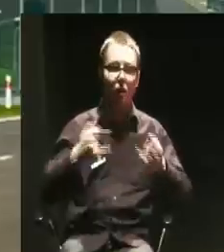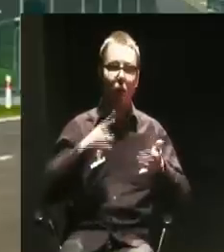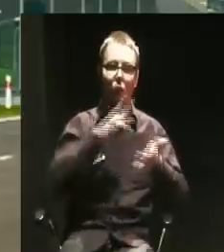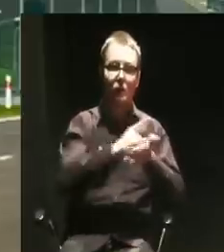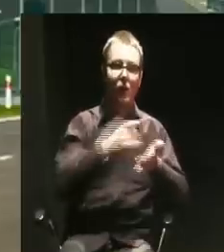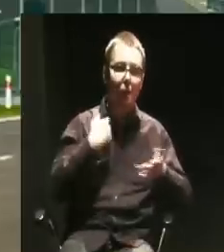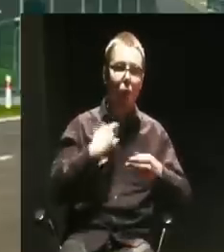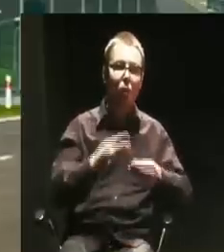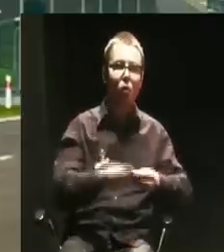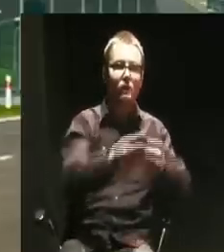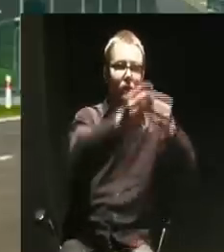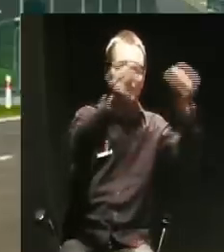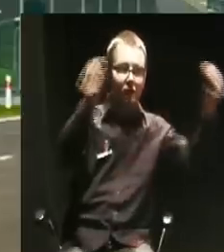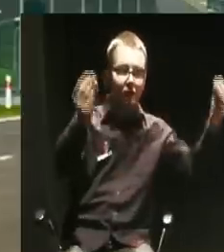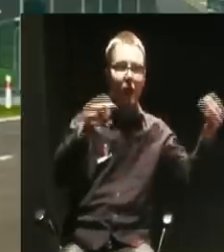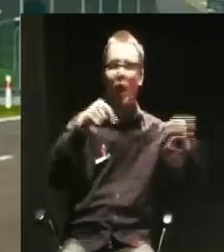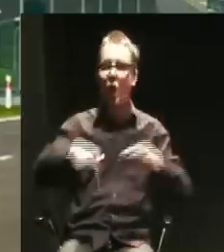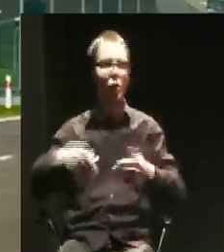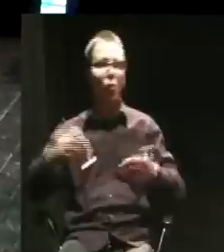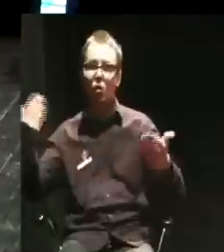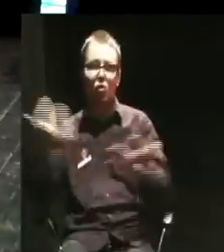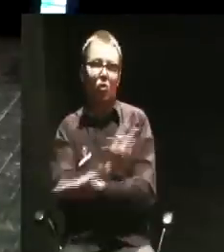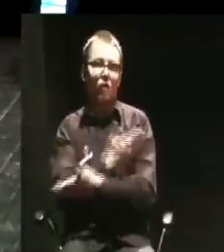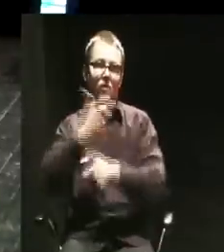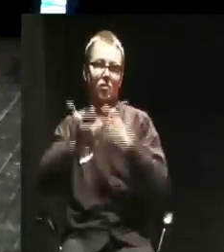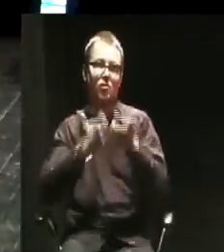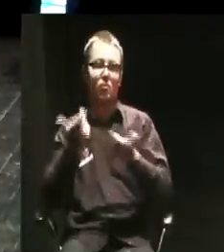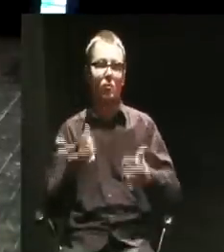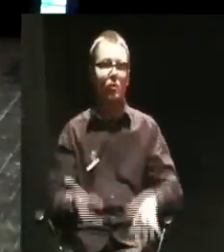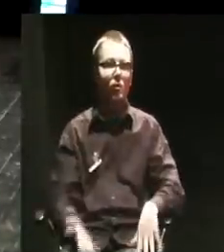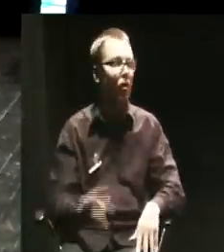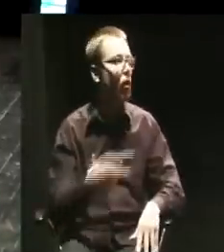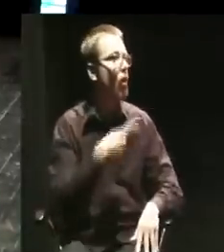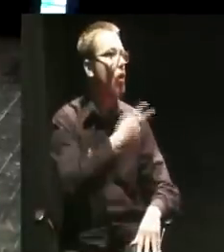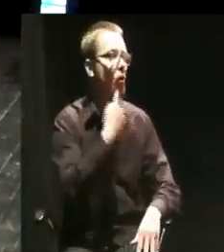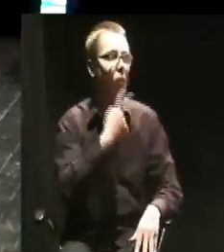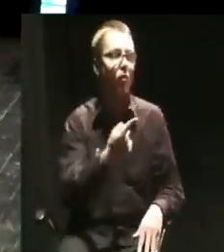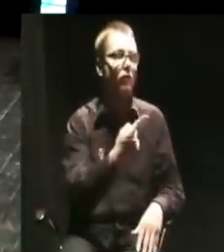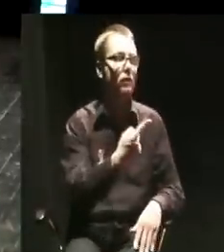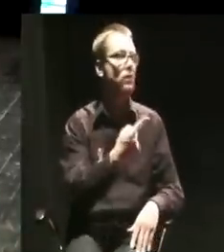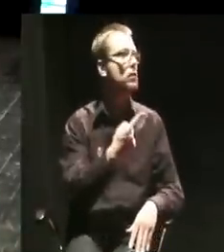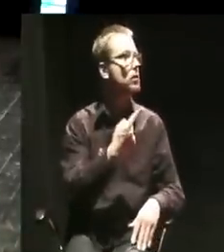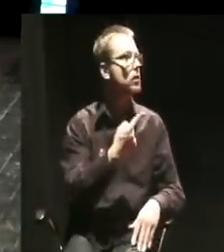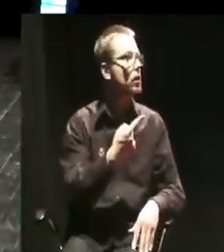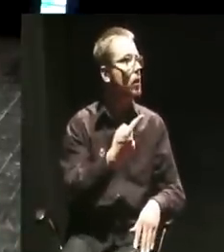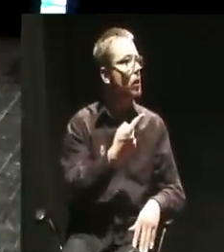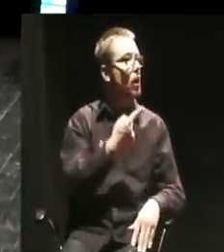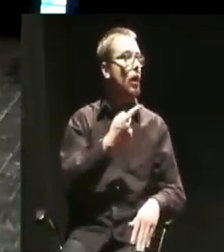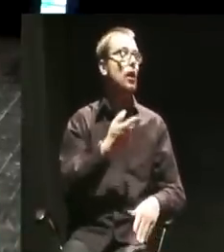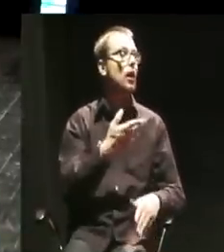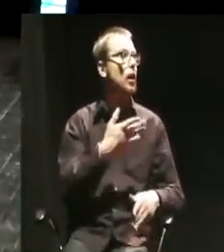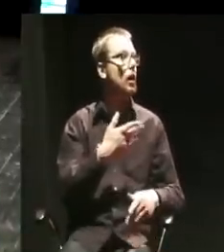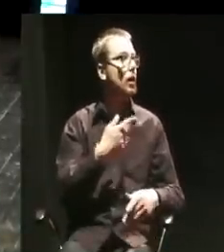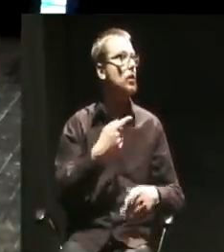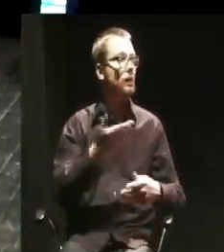końcu, wyjechałem gdzieś na Felinie, bo nie poznałem tego Lublina. Tak? Od niedawna mamy